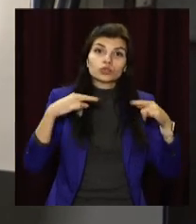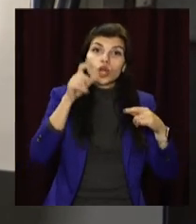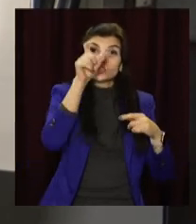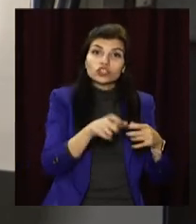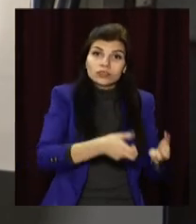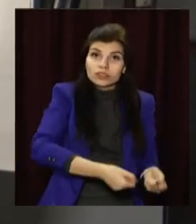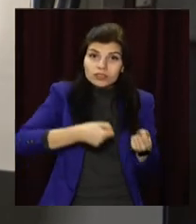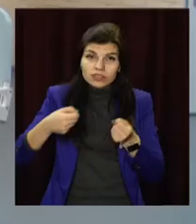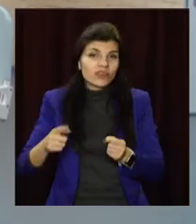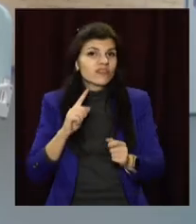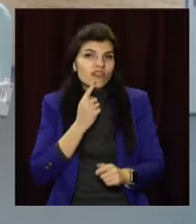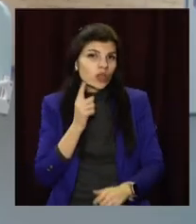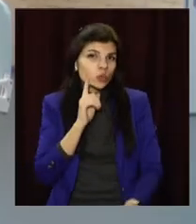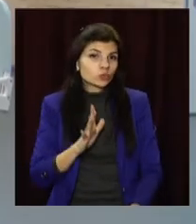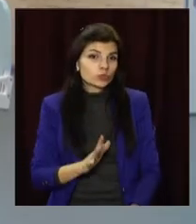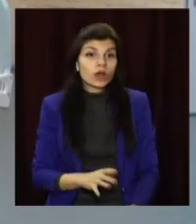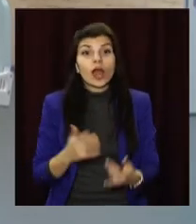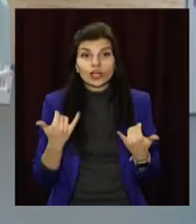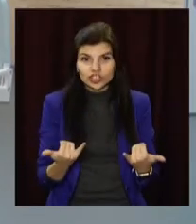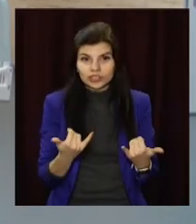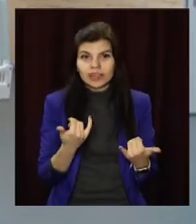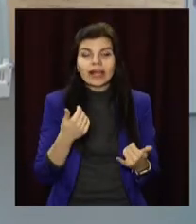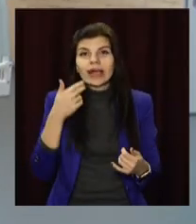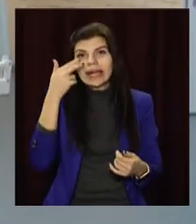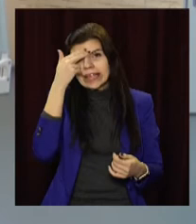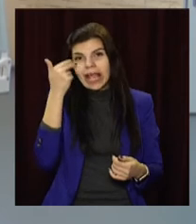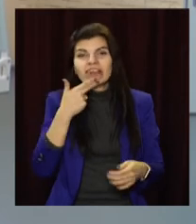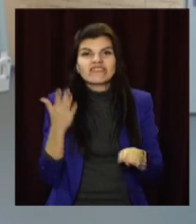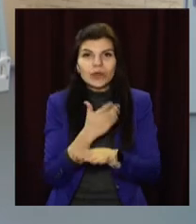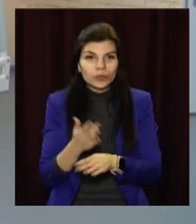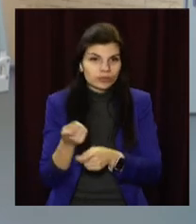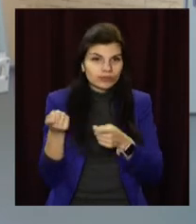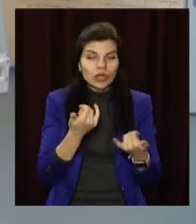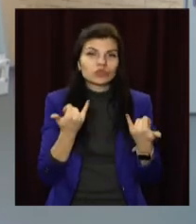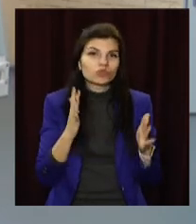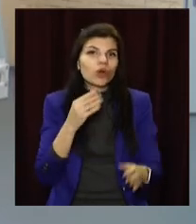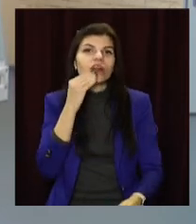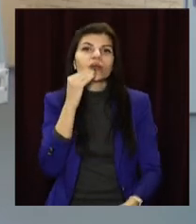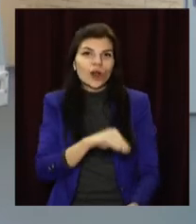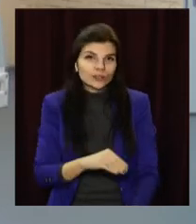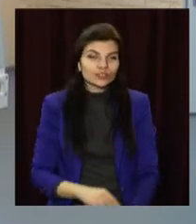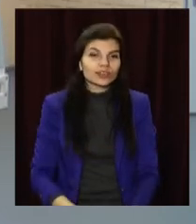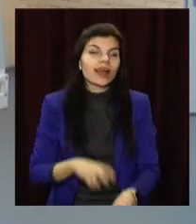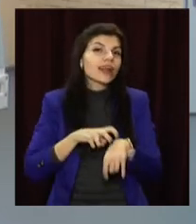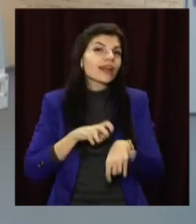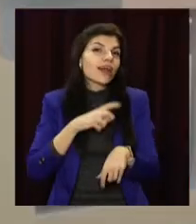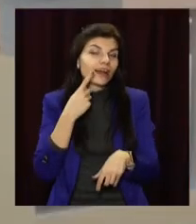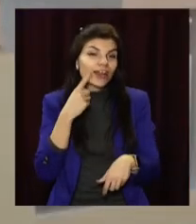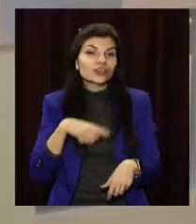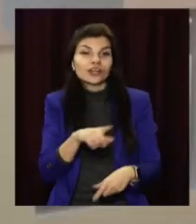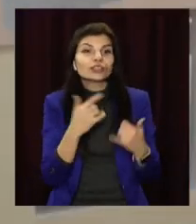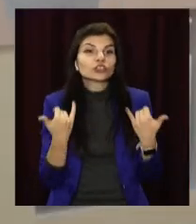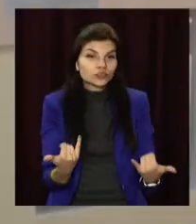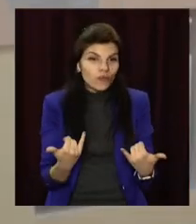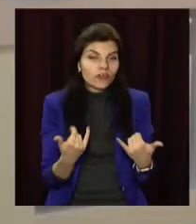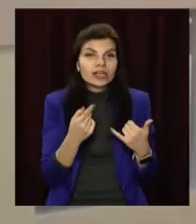дуже важко, незручно. Але тепер з цим красенем італійського виробництва справи підуть набагато краще. Лікарі кажуть, сучасна